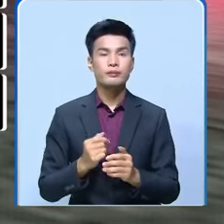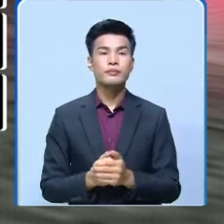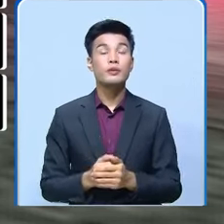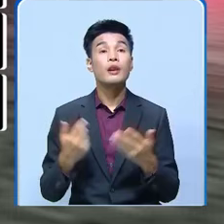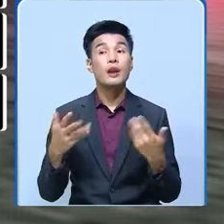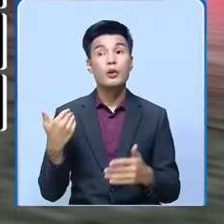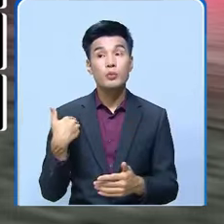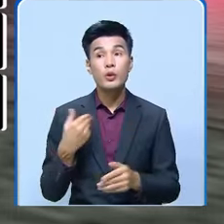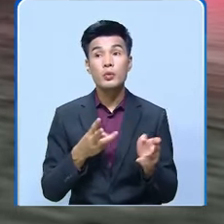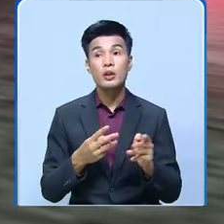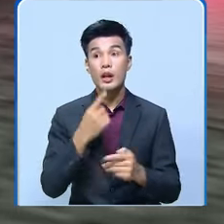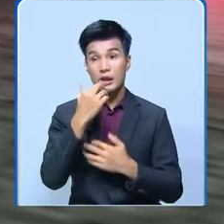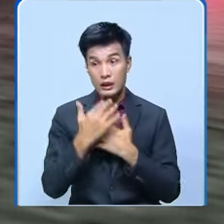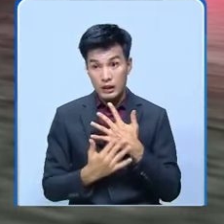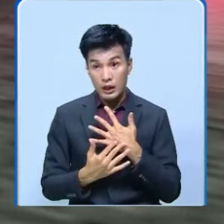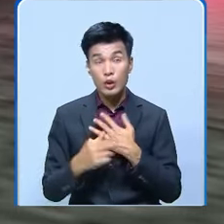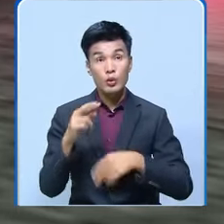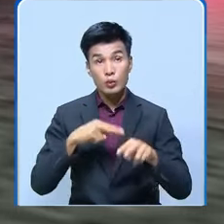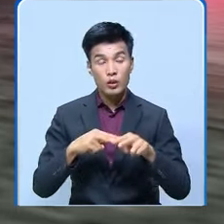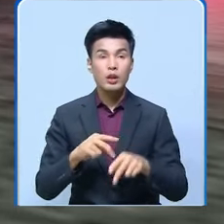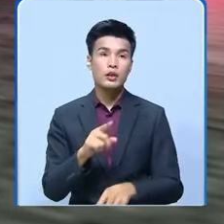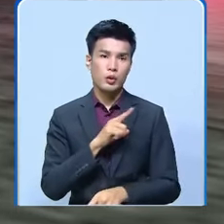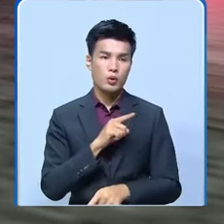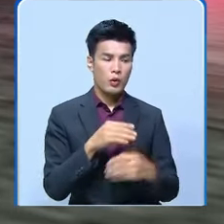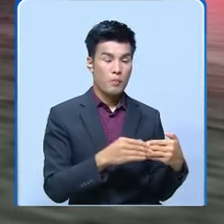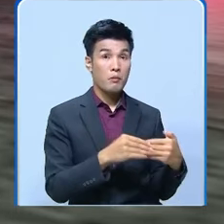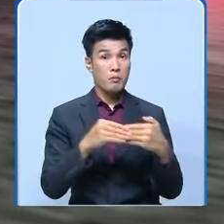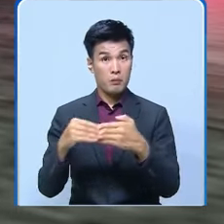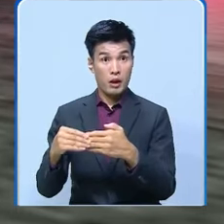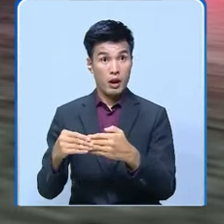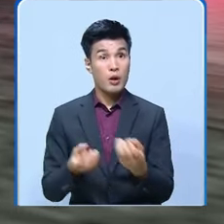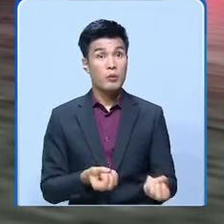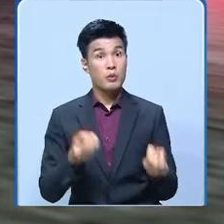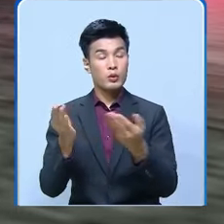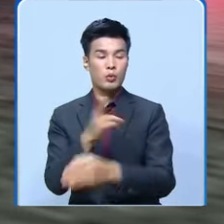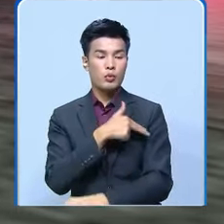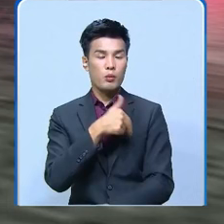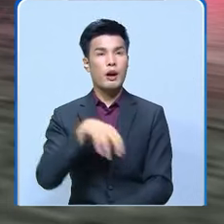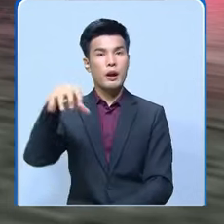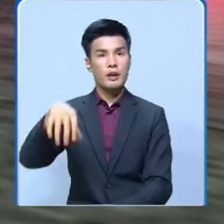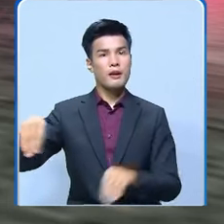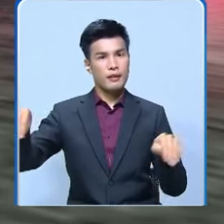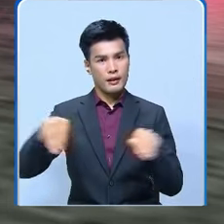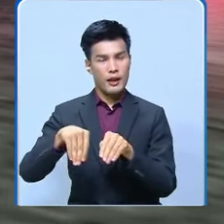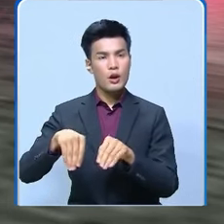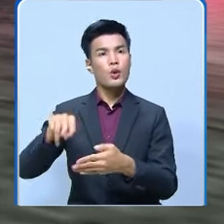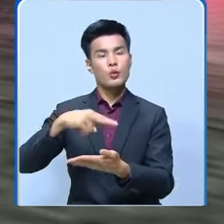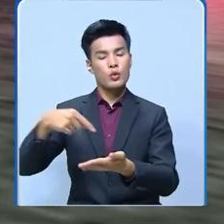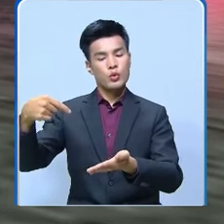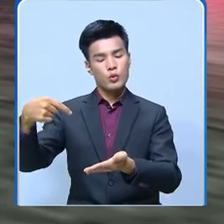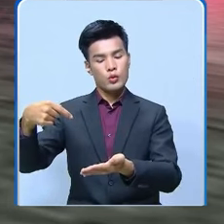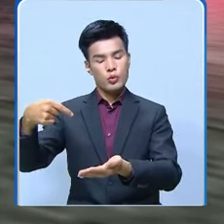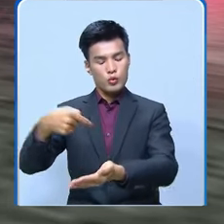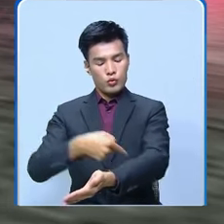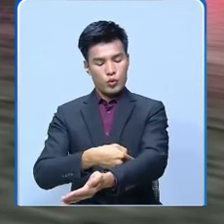แล้วก็การตรวจจากเลือดเนี่ยก็กำหนดให้เจ้าหน้าที่จะต้องพาผู้รับการตรวจไปส่งนะครับที่โรงพยาบาลที่ใกล้ที่สุดเพื่อรับการตรวจแล้วต้องเป็นโรง